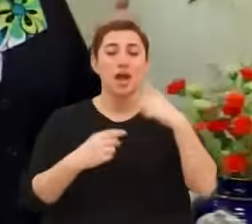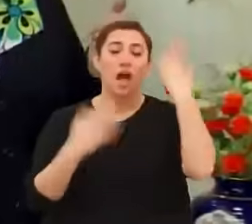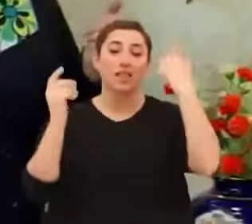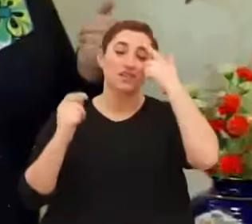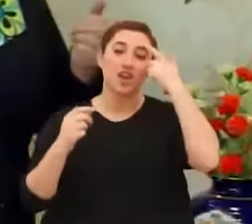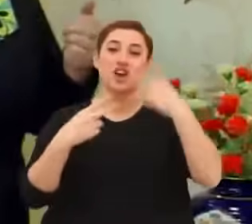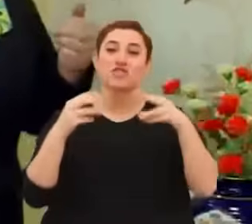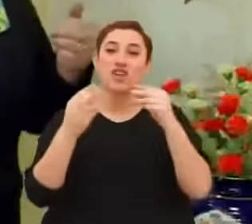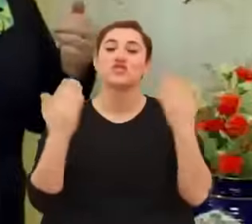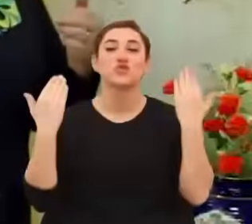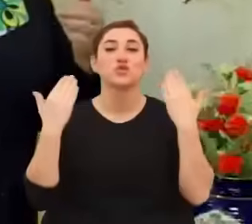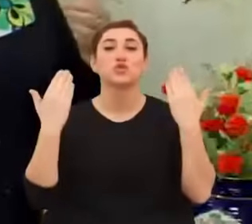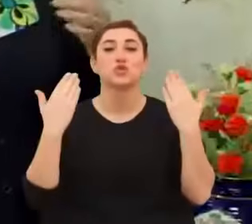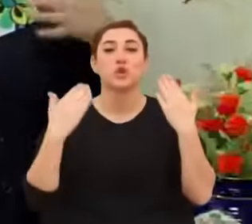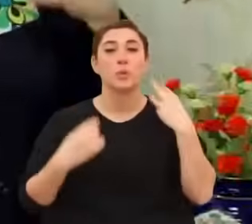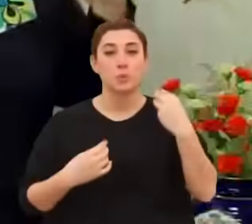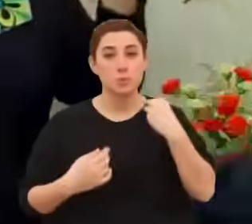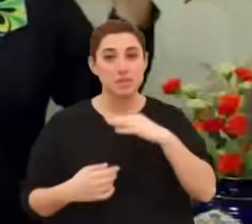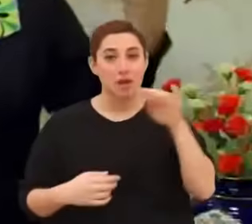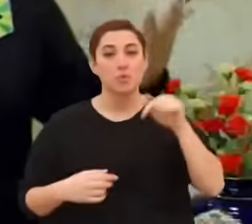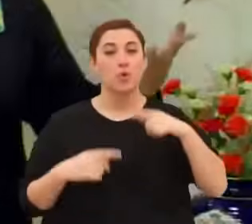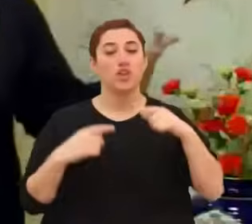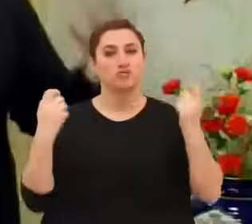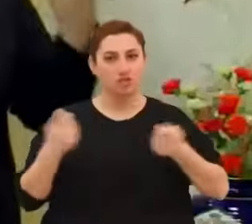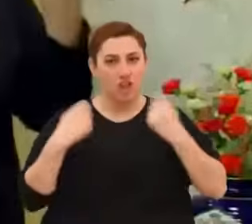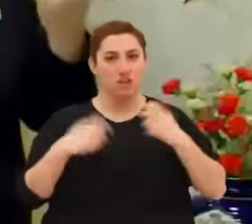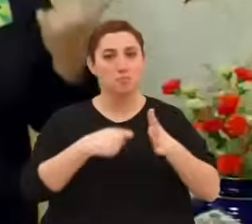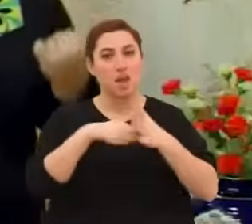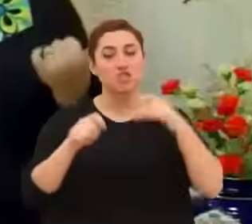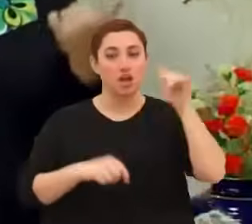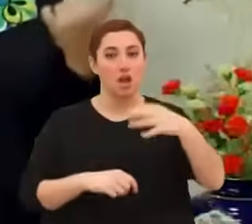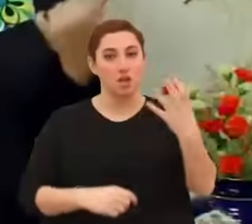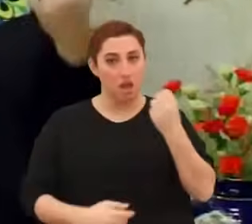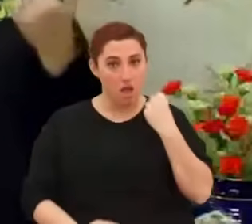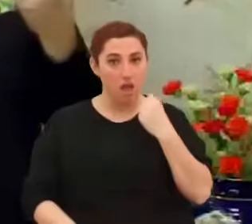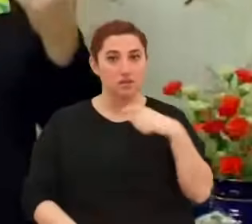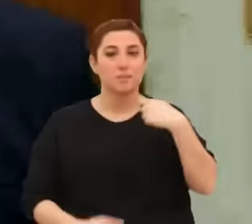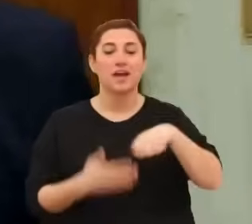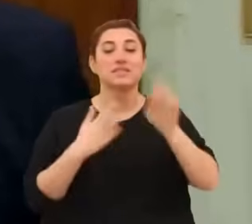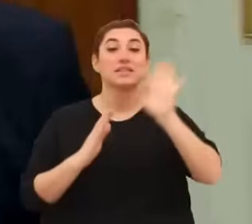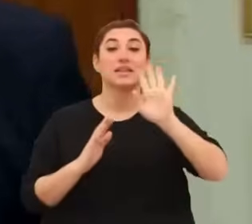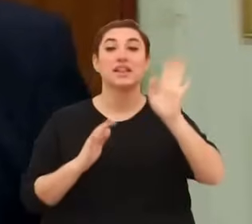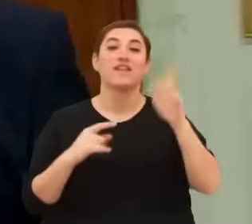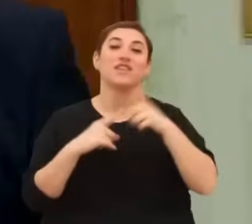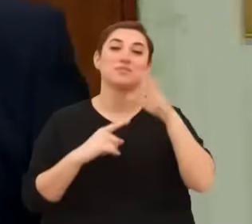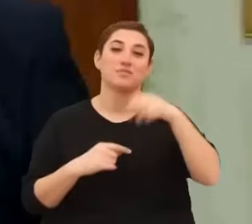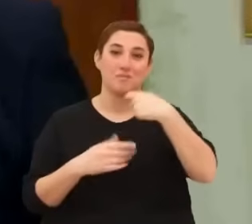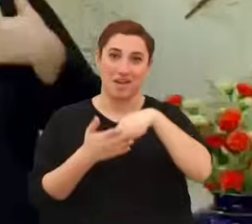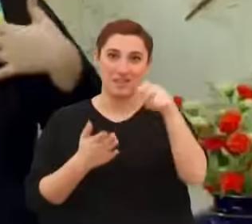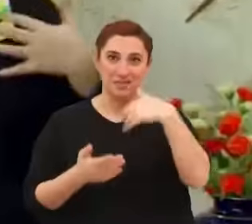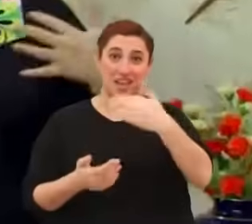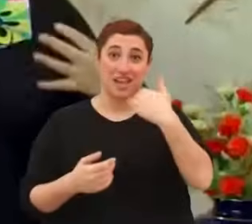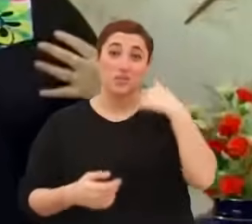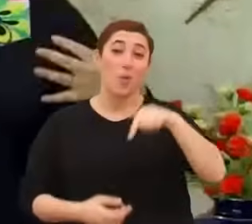açıklığı versin inşallah. İnşallah güzel böyle çalış, maaşını hak et. Maaş diye bir şey. Hem düşün maaş gelecek ya